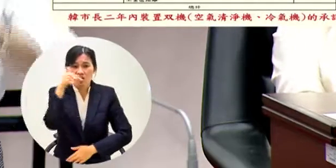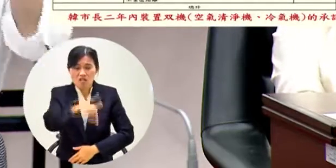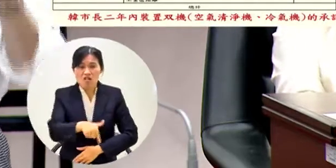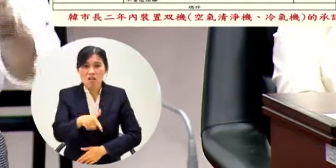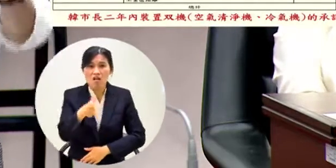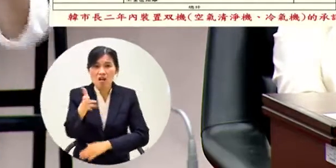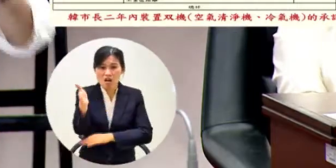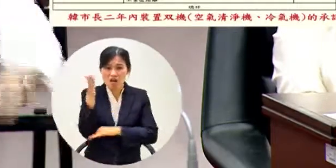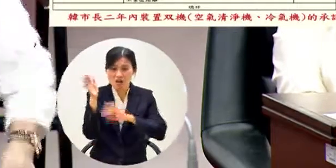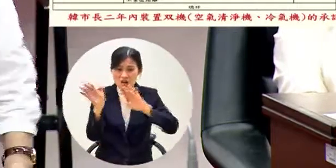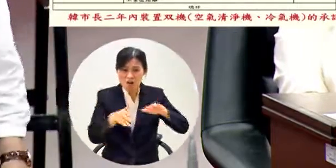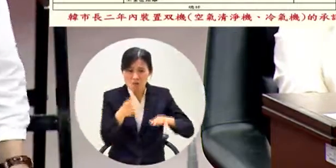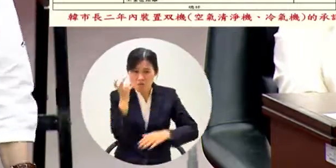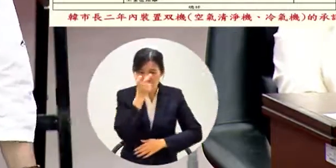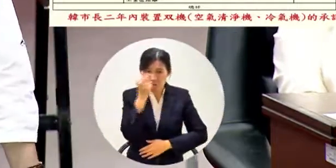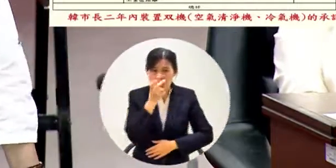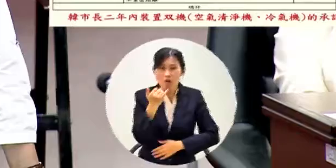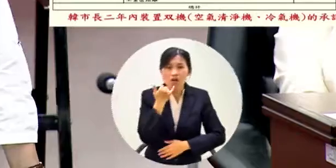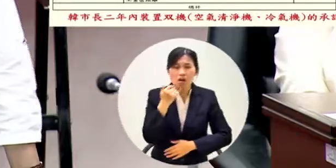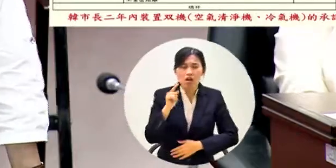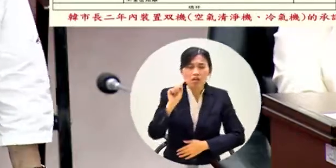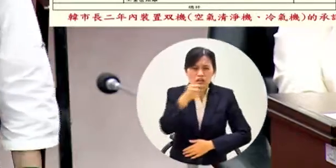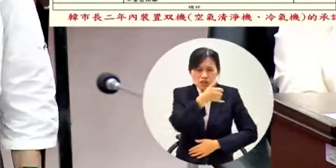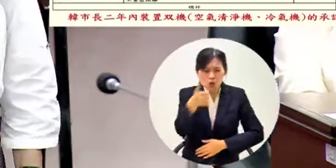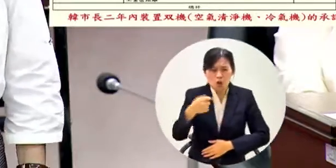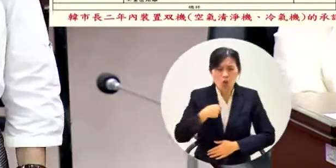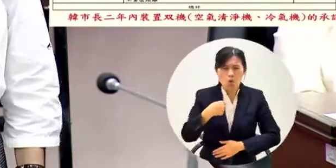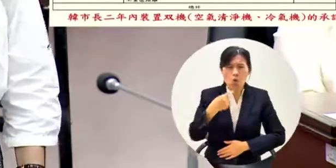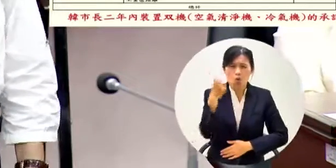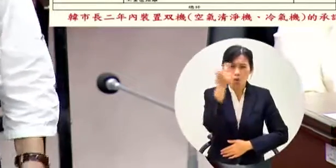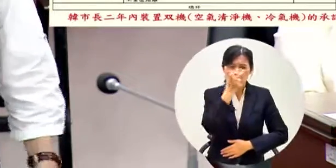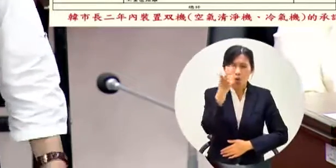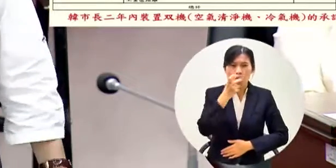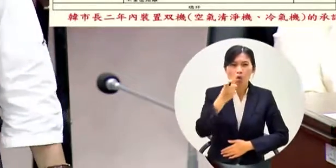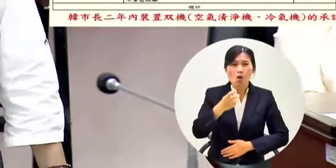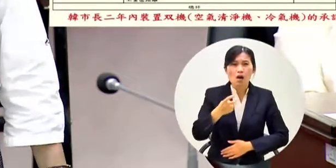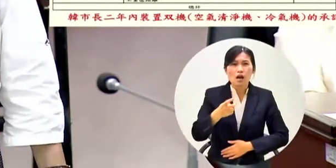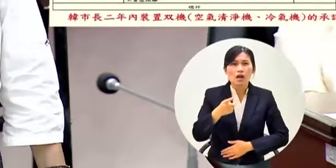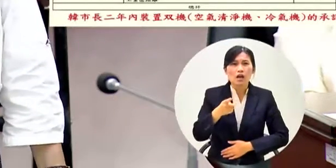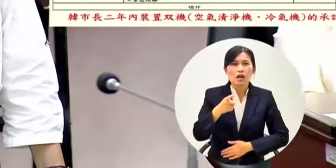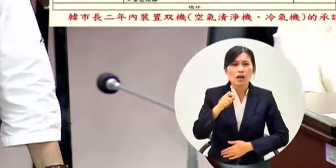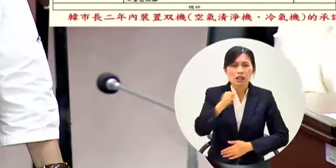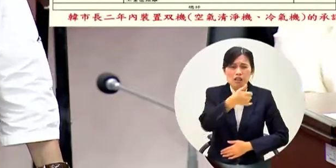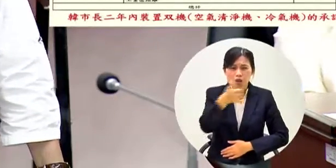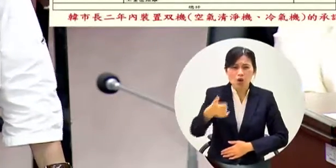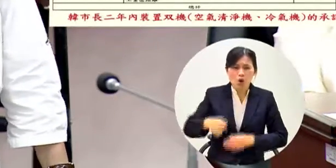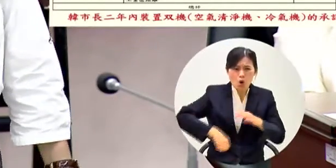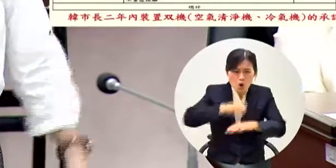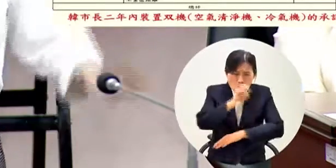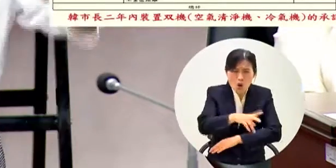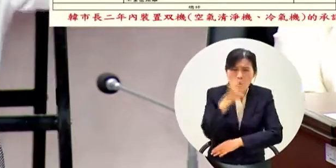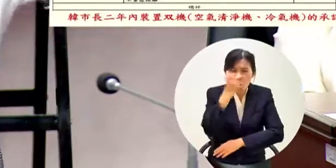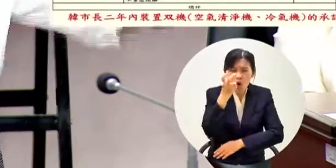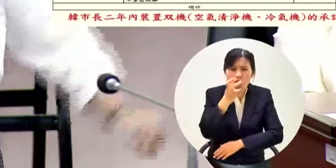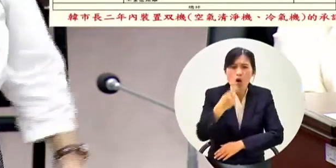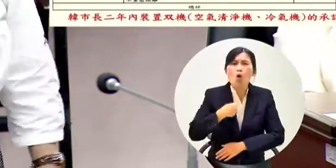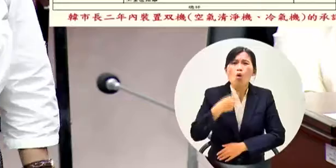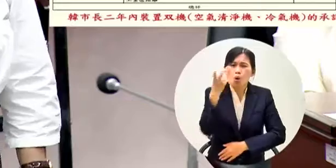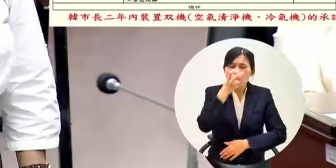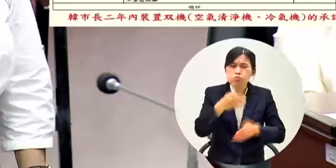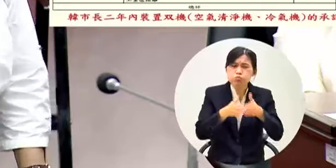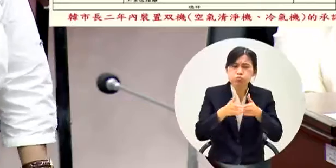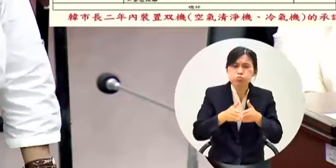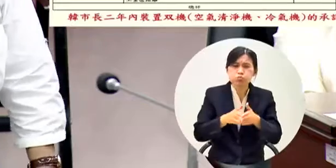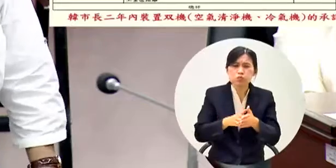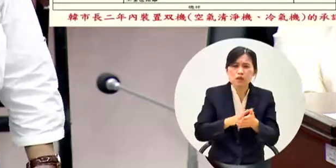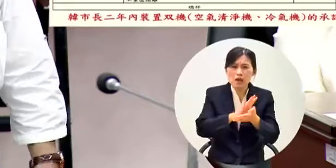單位議員在這裡監督即便是捐贈以往也都要感動你想所有天災地面